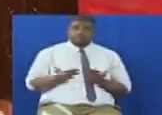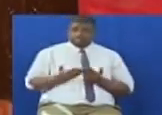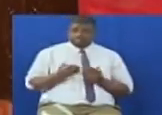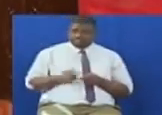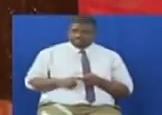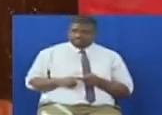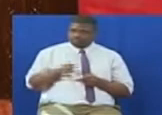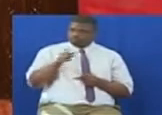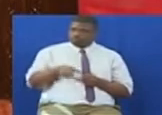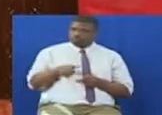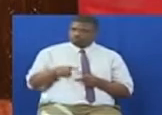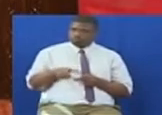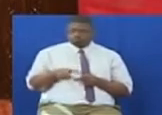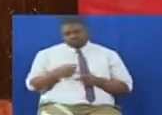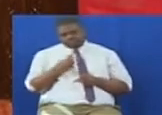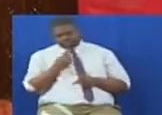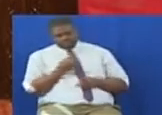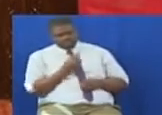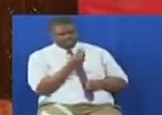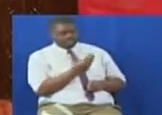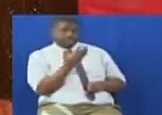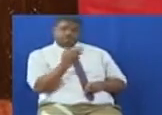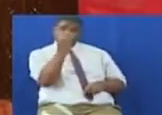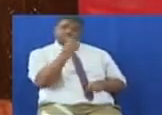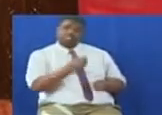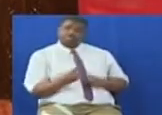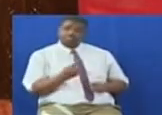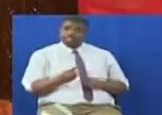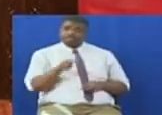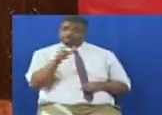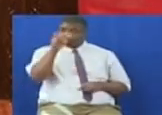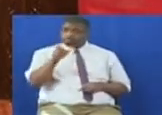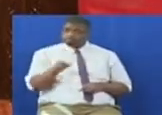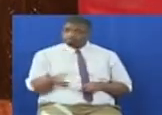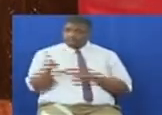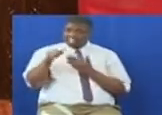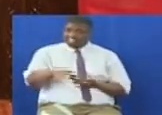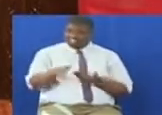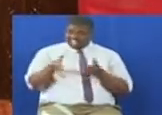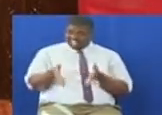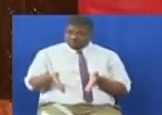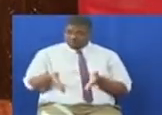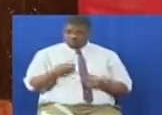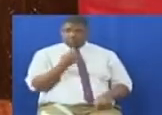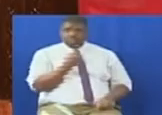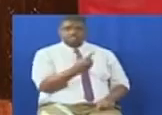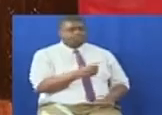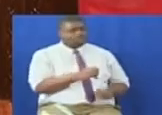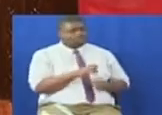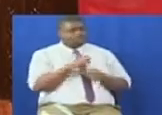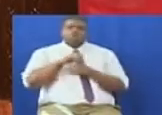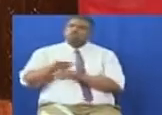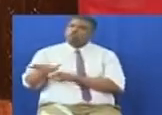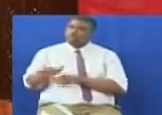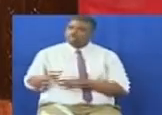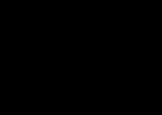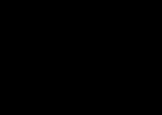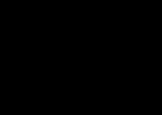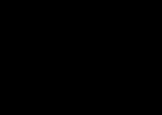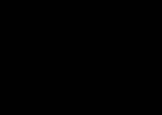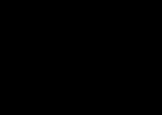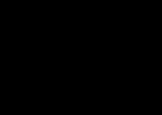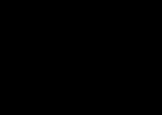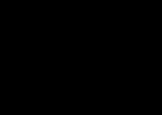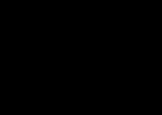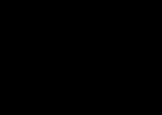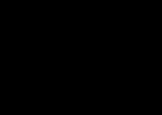corona ni 35%. Sasa leo mtu akifa wanasema amekufa na corona. kila kitu kimekuwa corona. Kesifu kamba corona kiisha, kifo